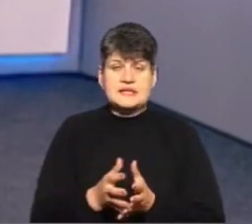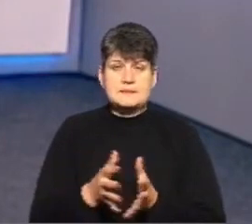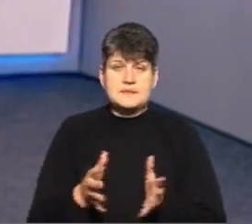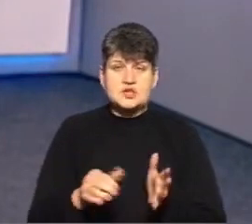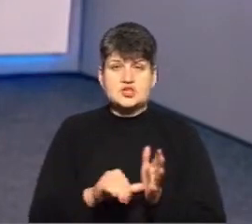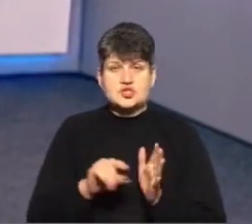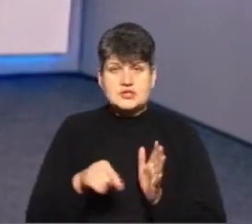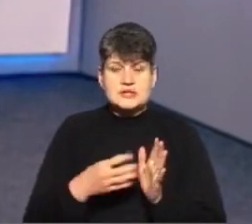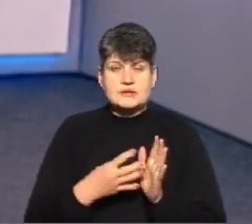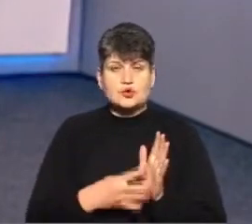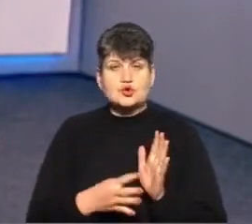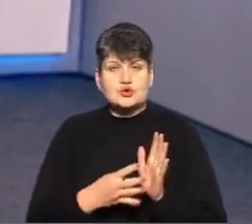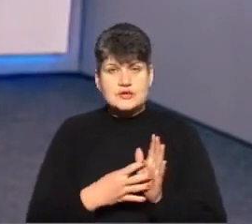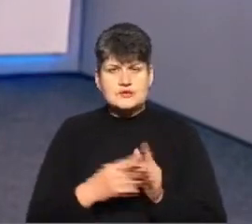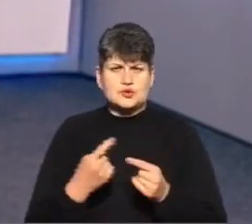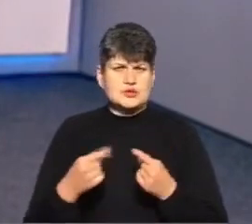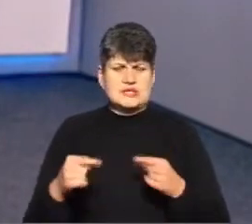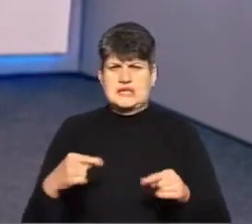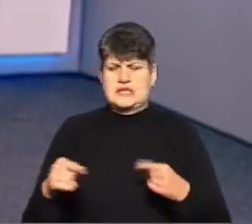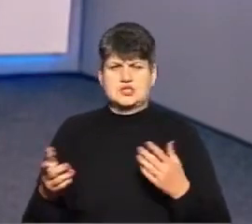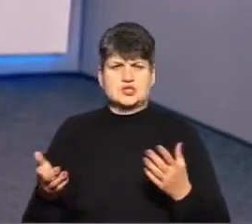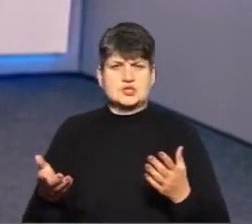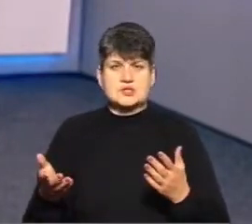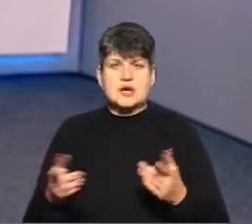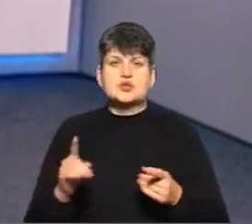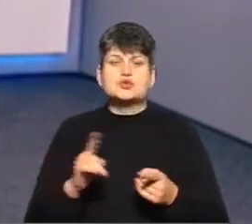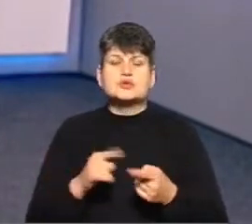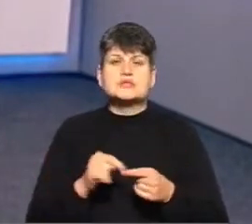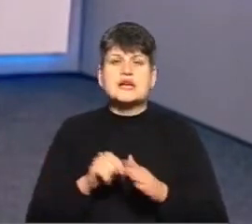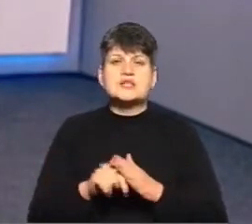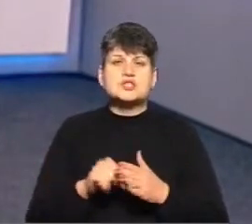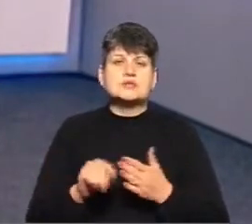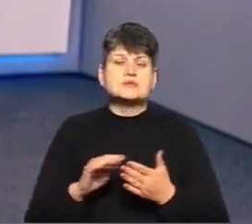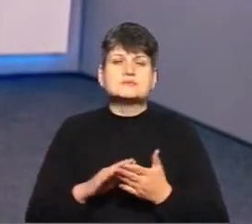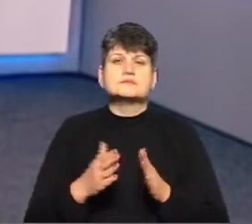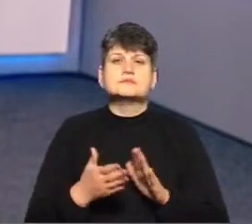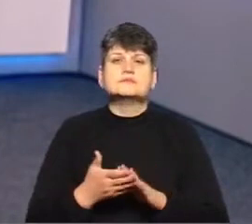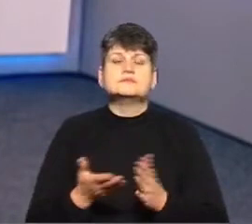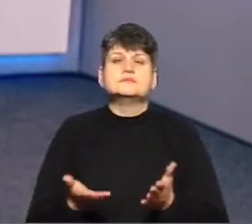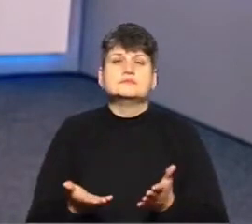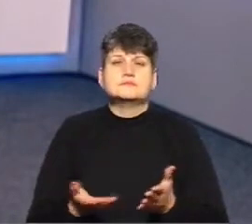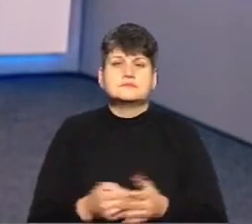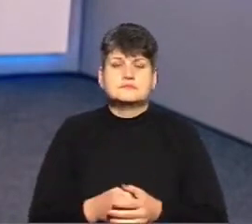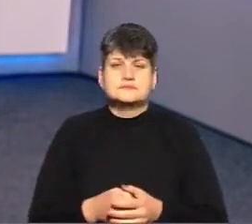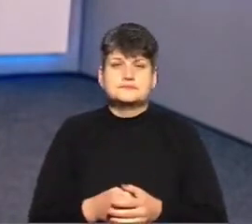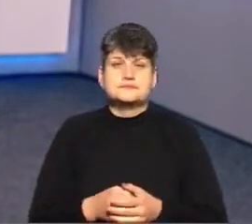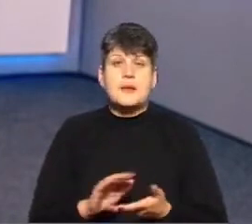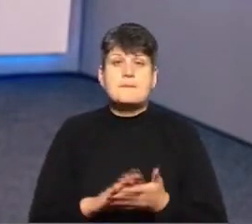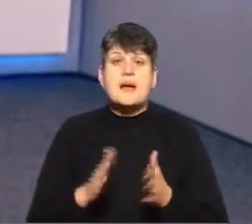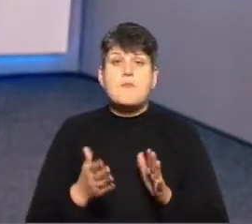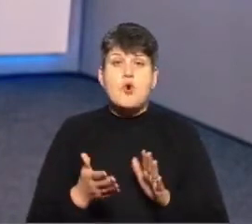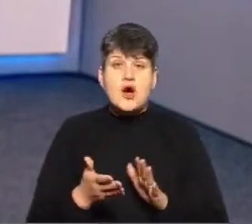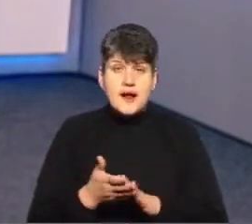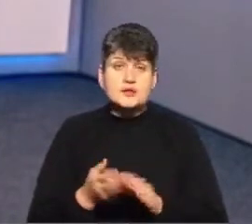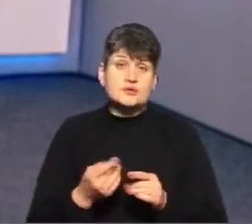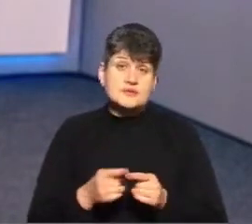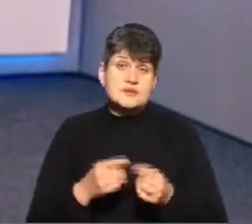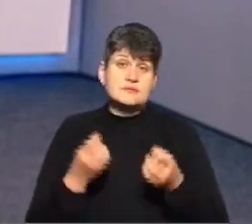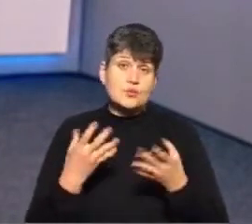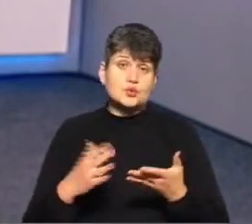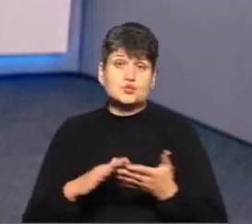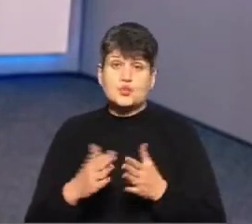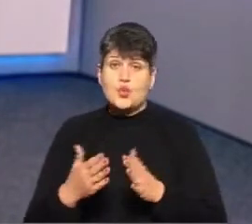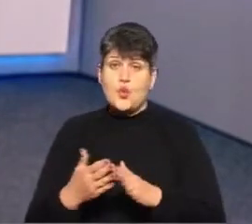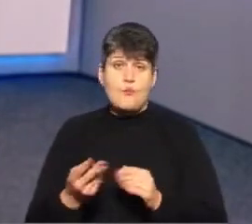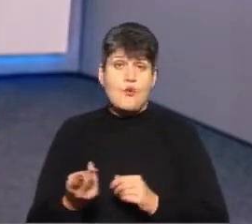це щось інше? Взагалі, меморандум, що це означає, яка буде його сила? Меморандум – це домовилися, скажімо так.